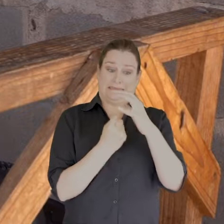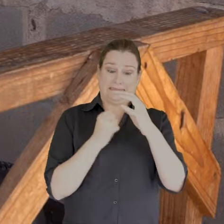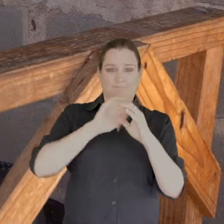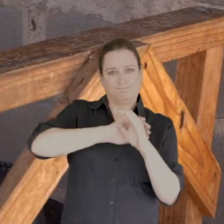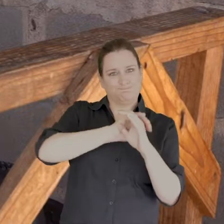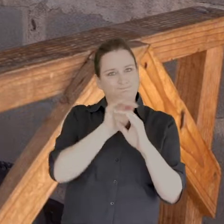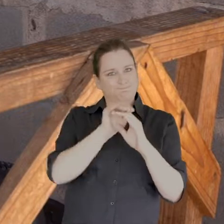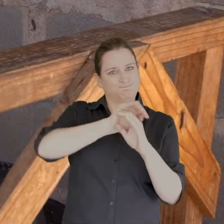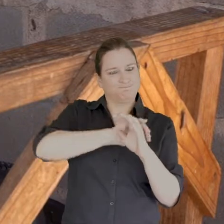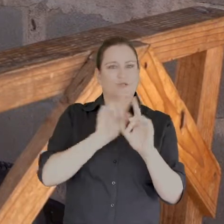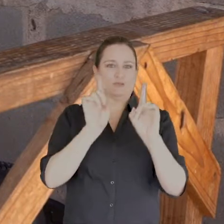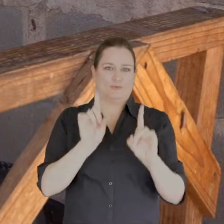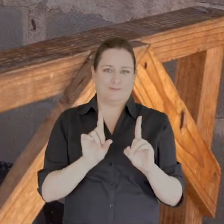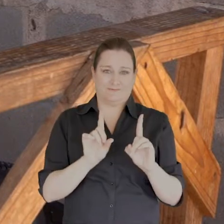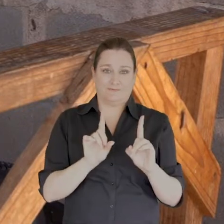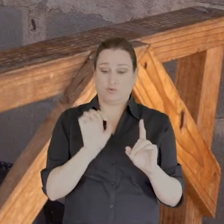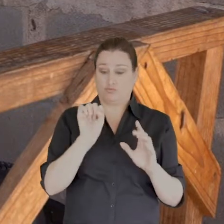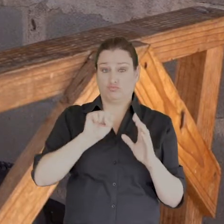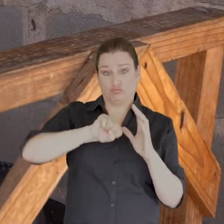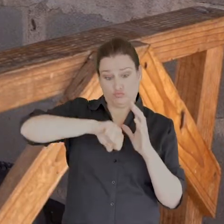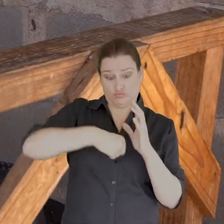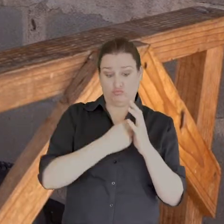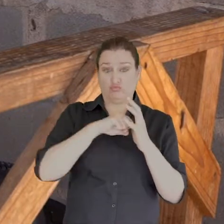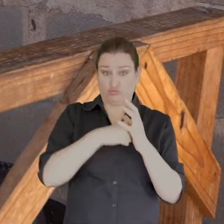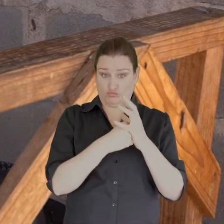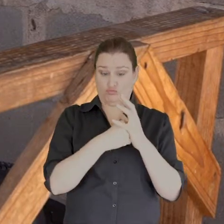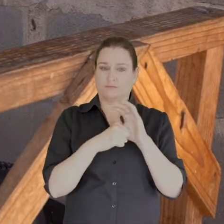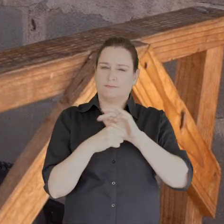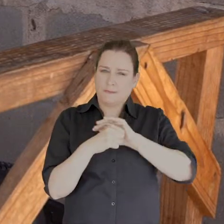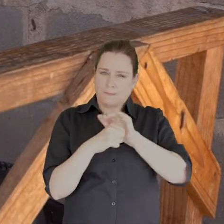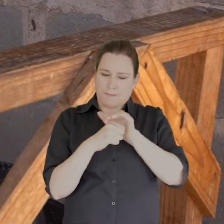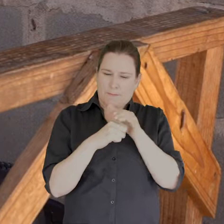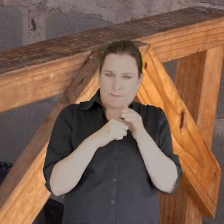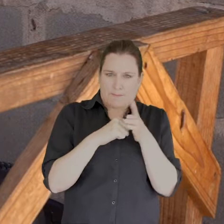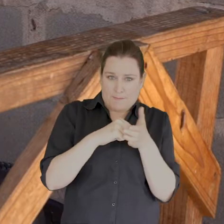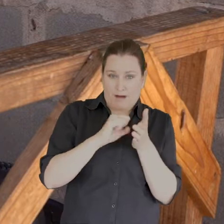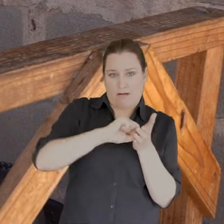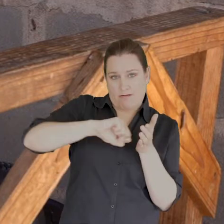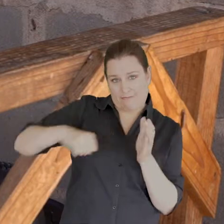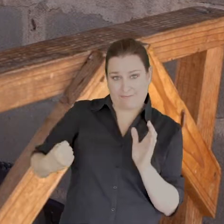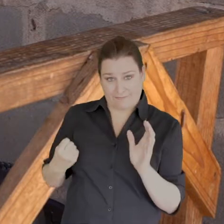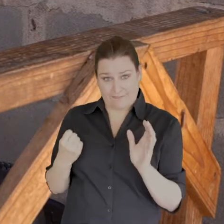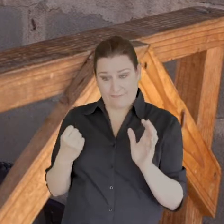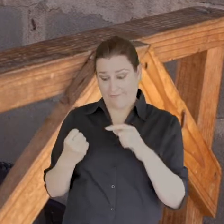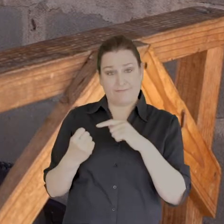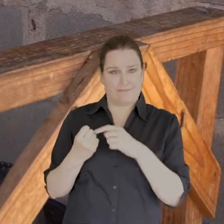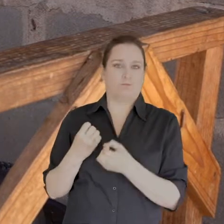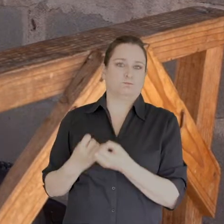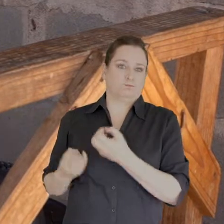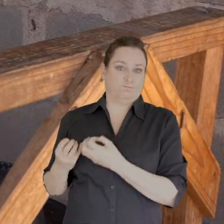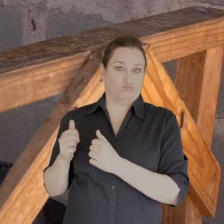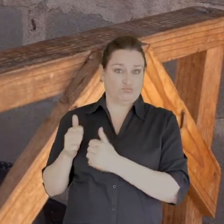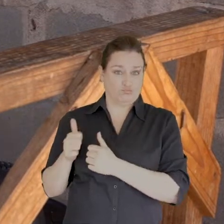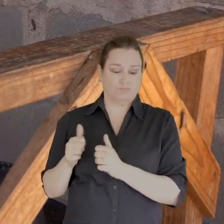maar die. Het moet zo'n bolkop. Die bol wordt niks daar uitgekerven. In die